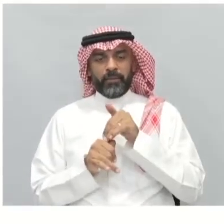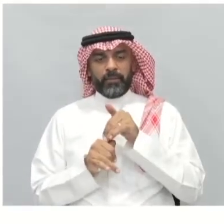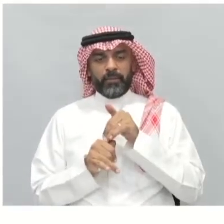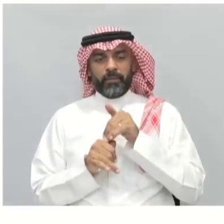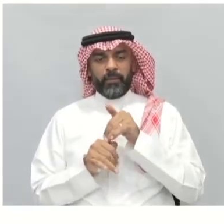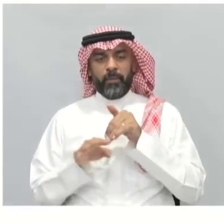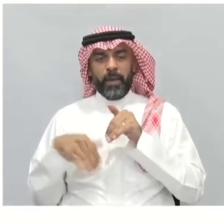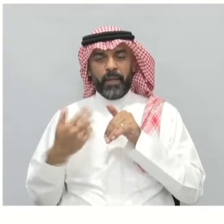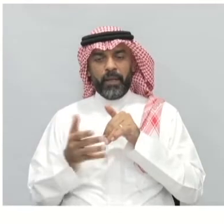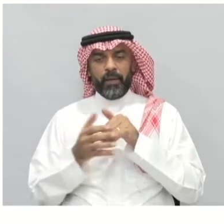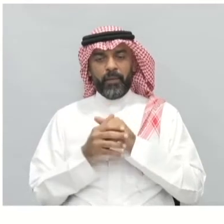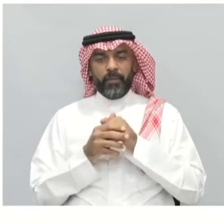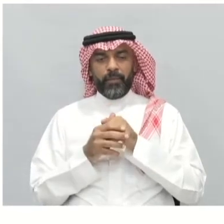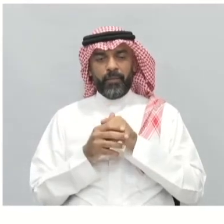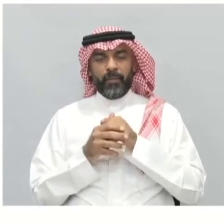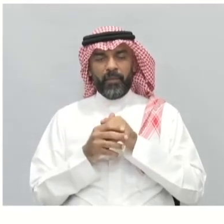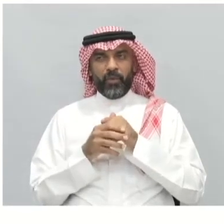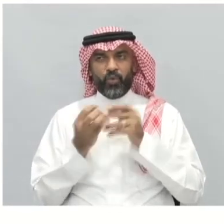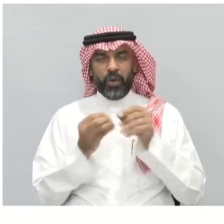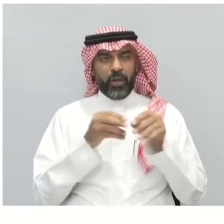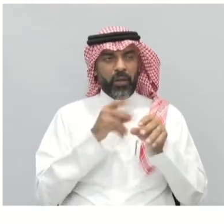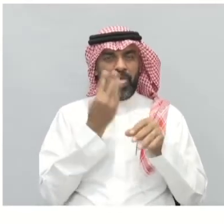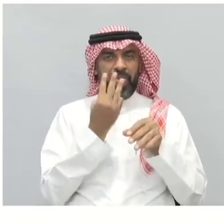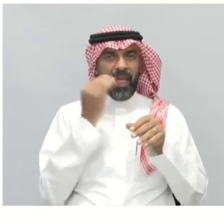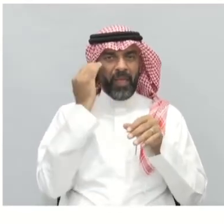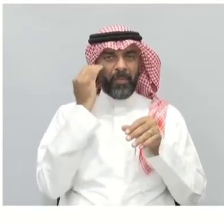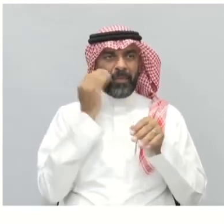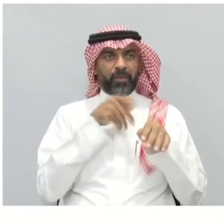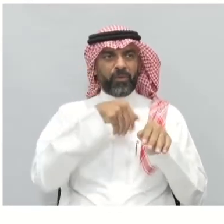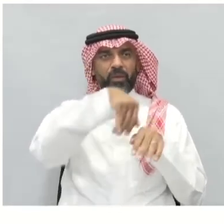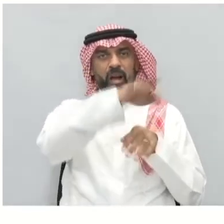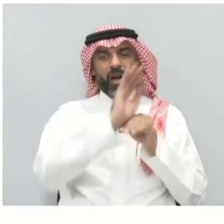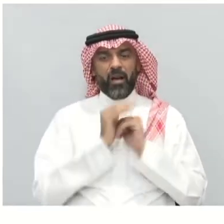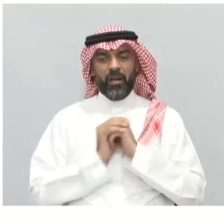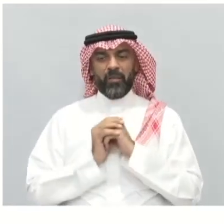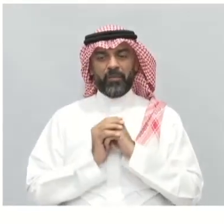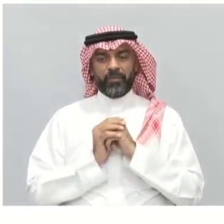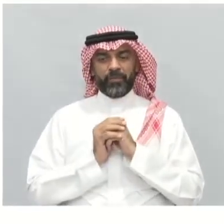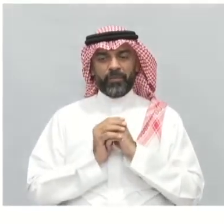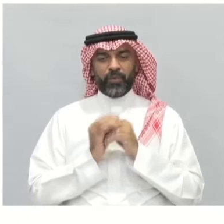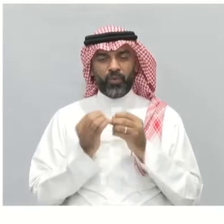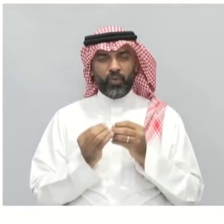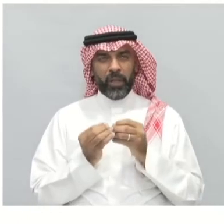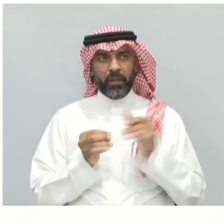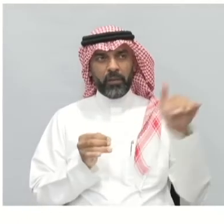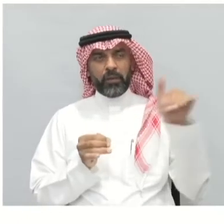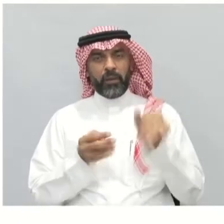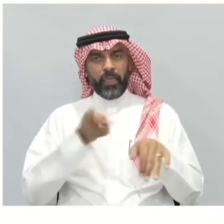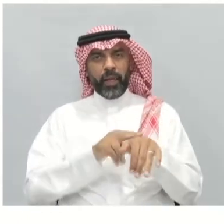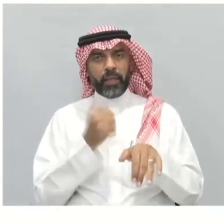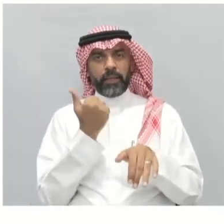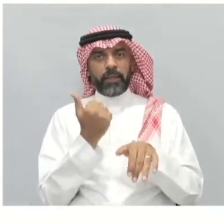لثلاثه واكملت بقيه المدعوات الحفل حتى نهايتها ما عدد المدعوات التي اتمنى